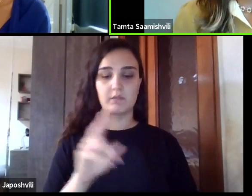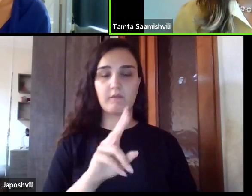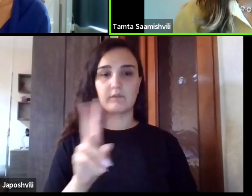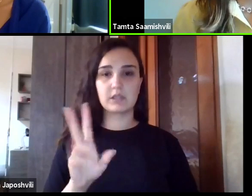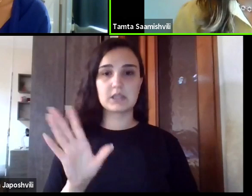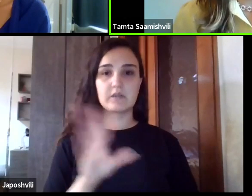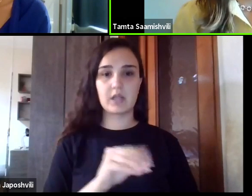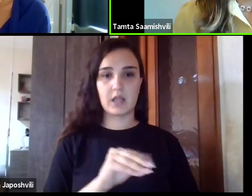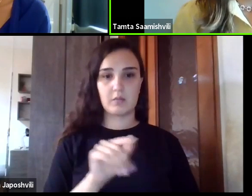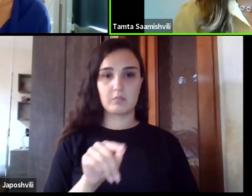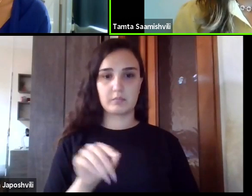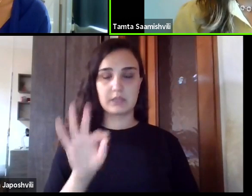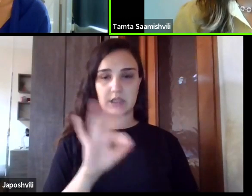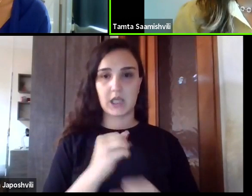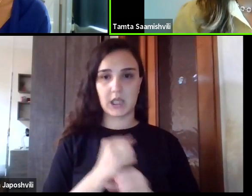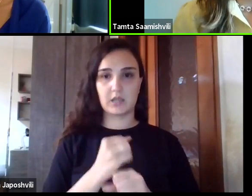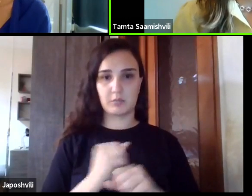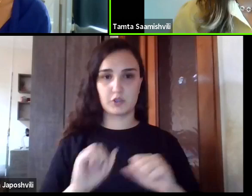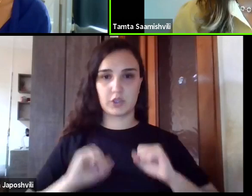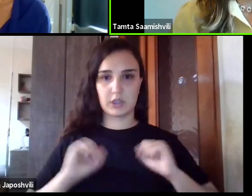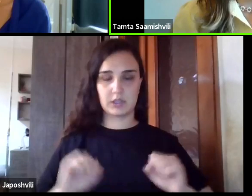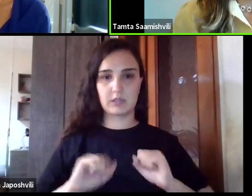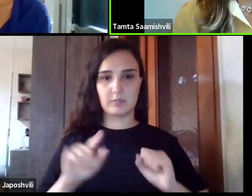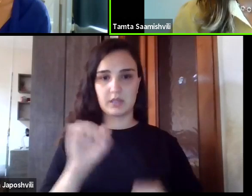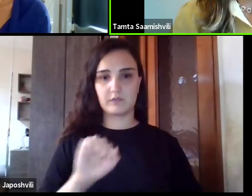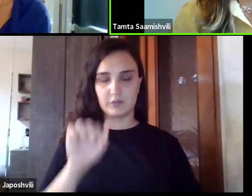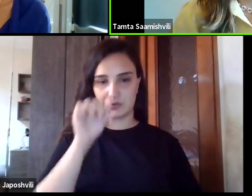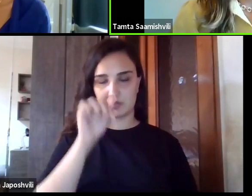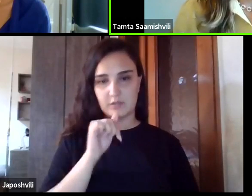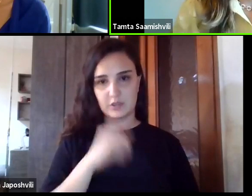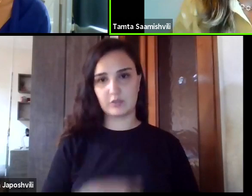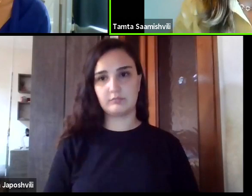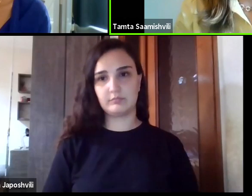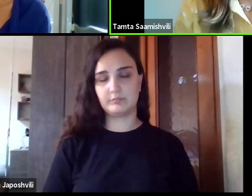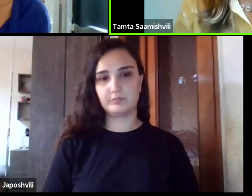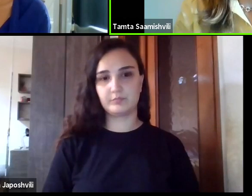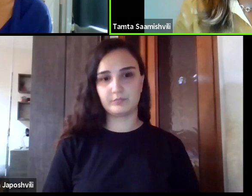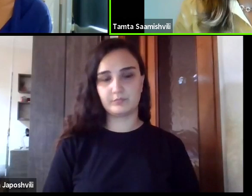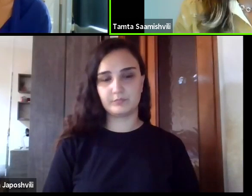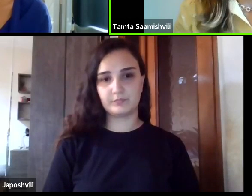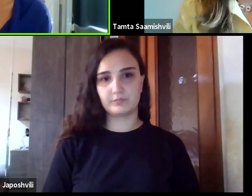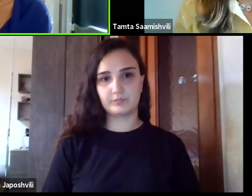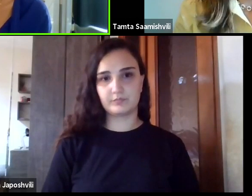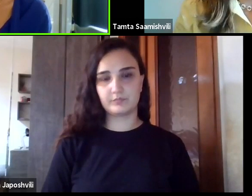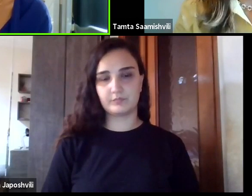ყველაფერს ამ ყველაფერს გაკეთებას შეეცდება აი მაგვისტოს თვეში, ხო? კარგი იქნება,